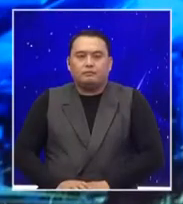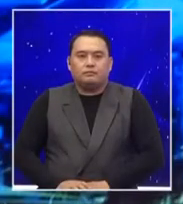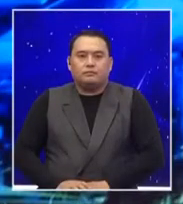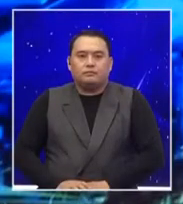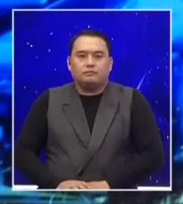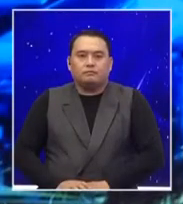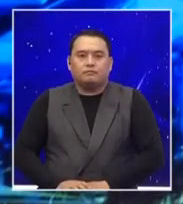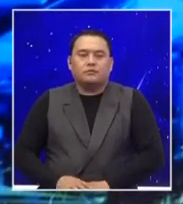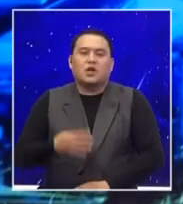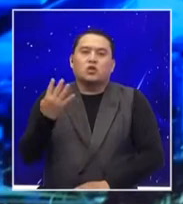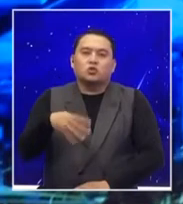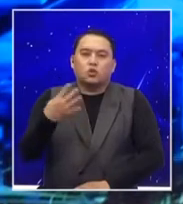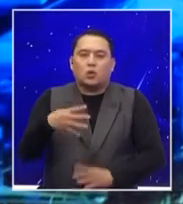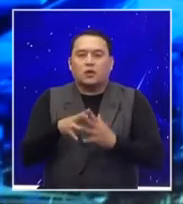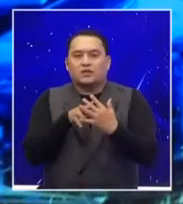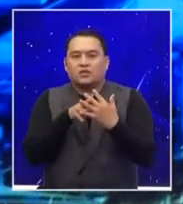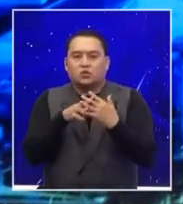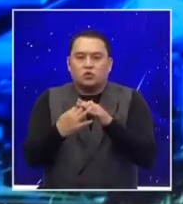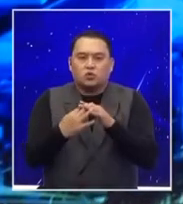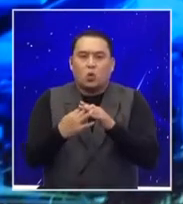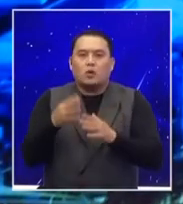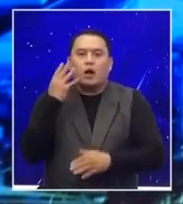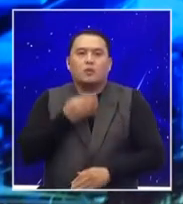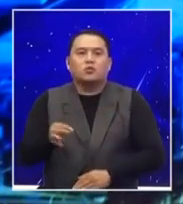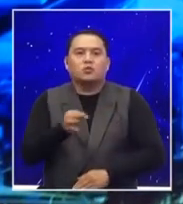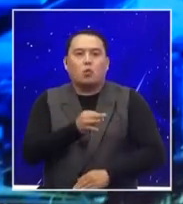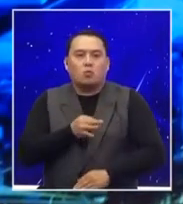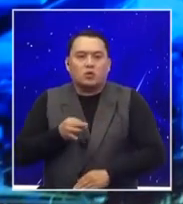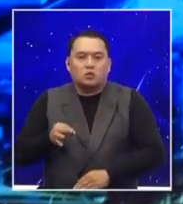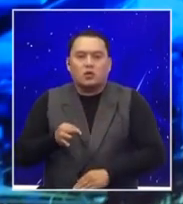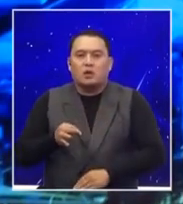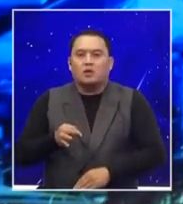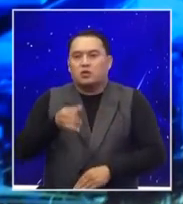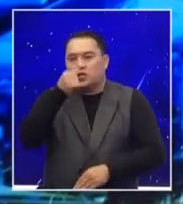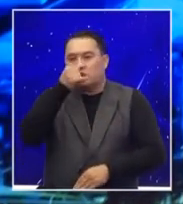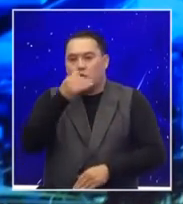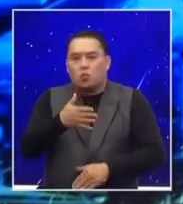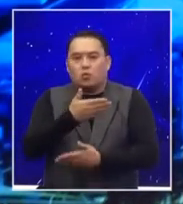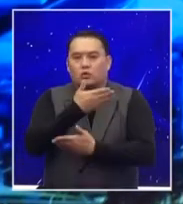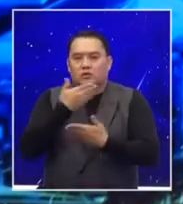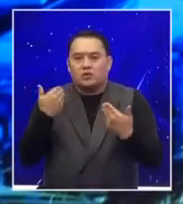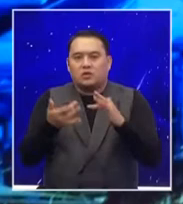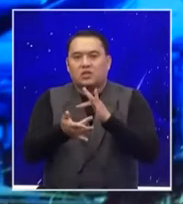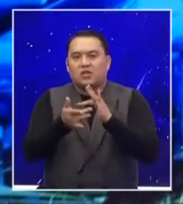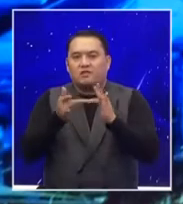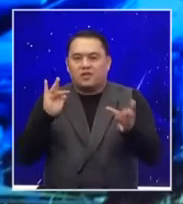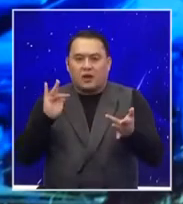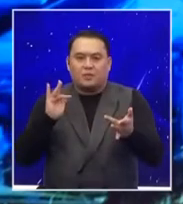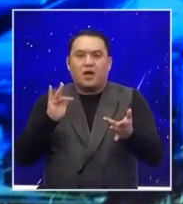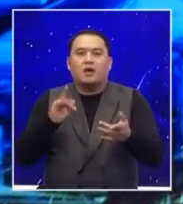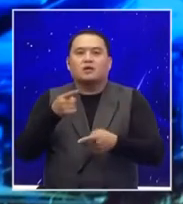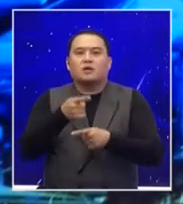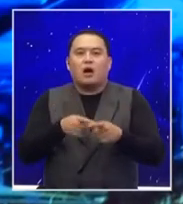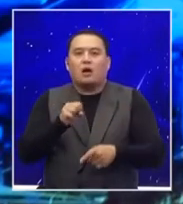Вне зоны. 40 сельских населенных пунктов Алматинской области абсолютно не имеют доступа к интернету. Львиная доля приходится